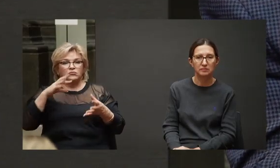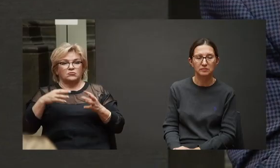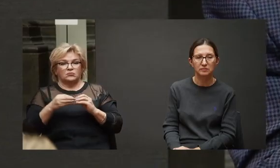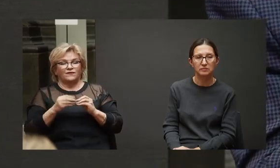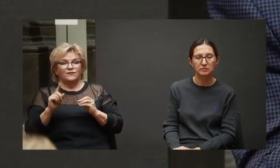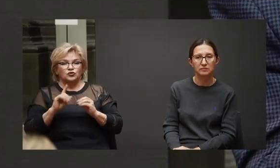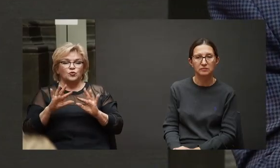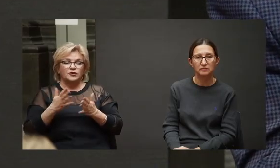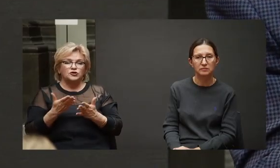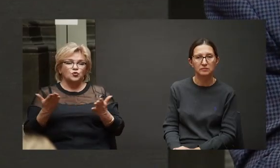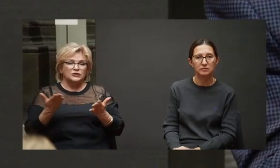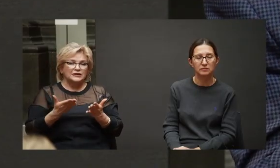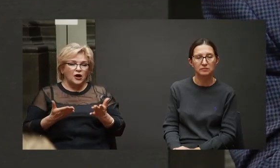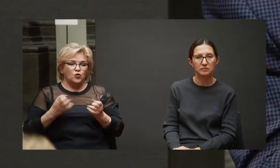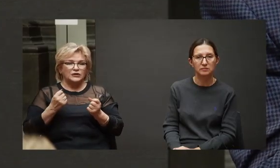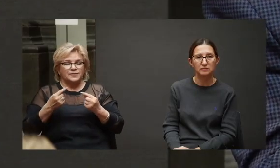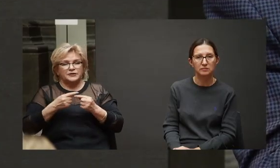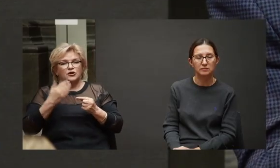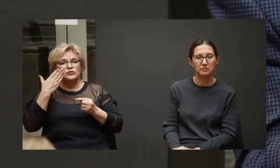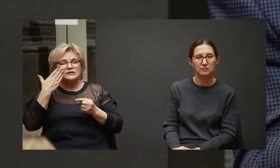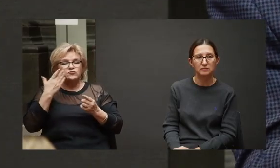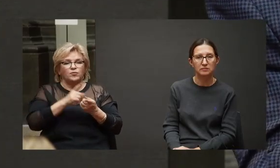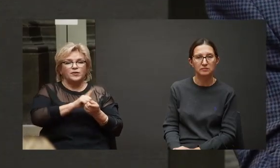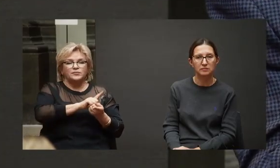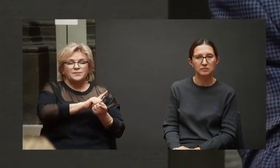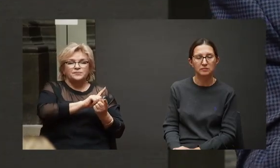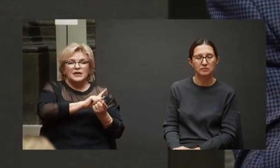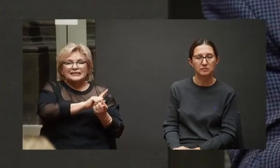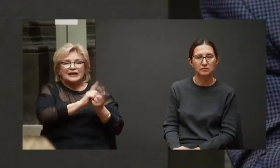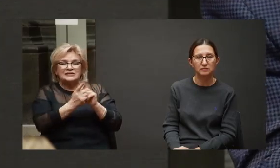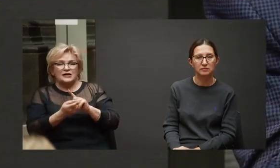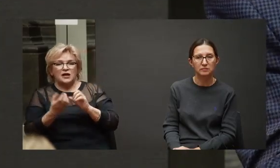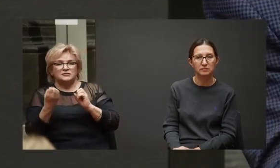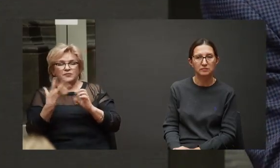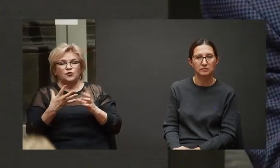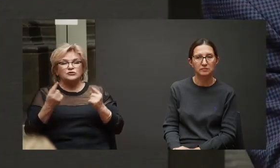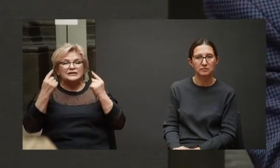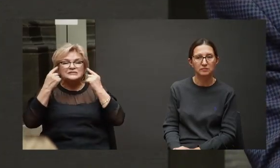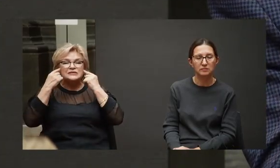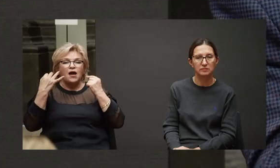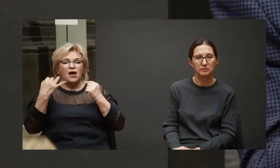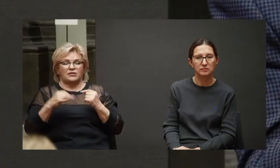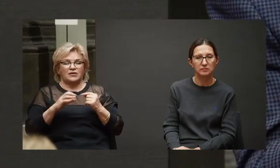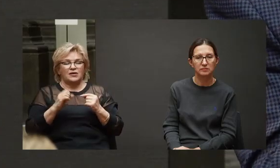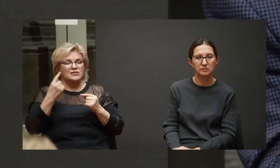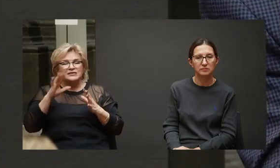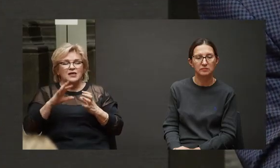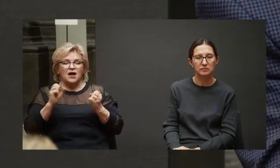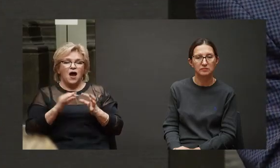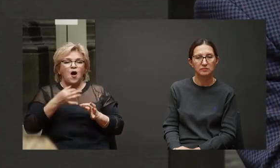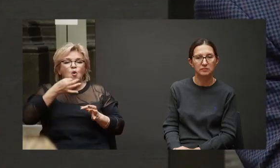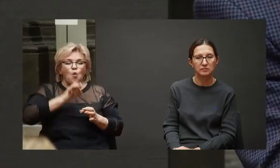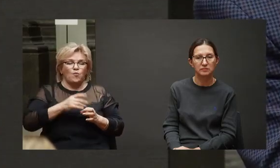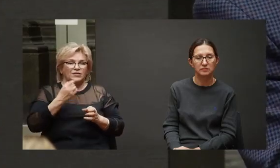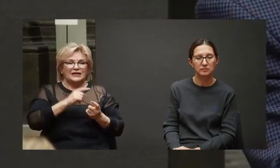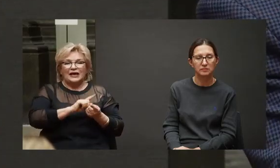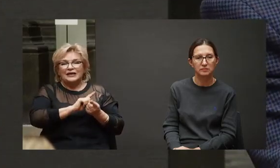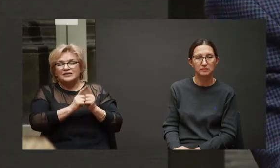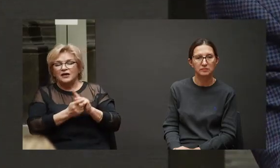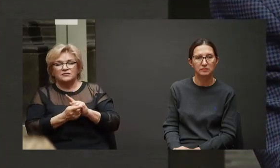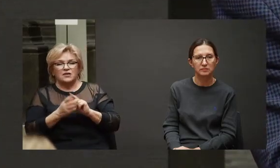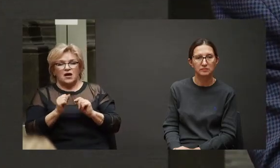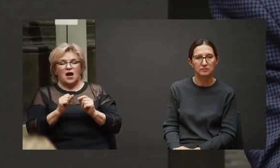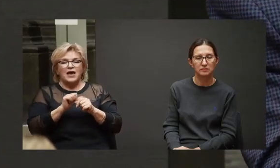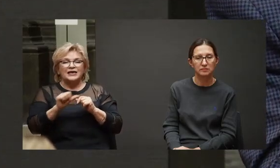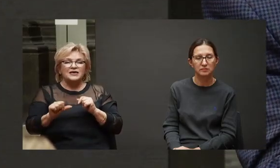общем, происходит какой-то определенный способ трансляции не просто знания визуального, опыта, и это не трансляция через знак, а